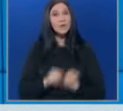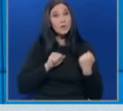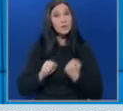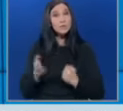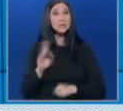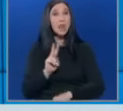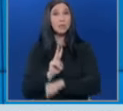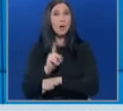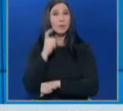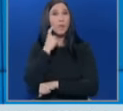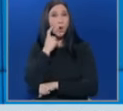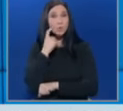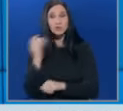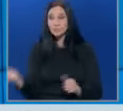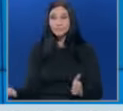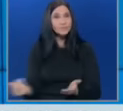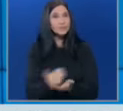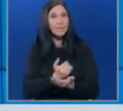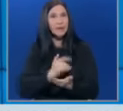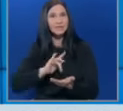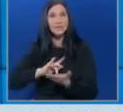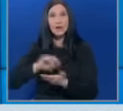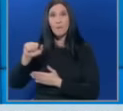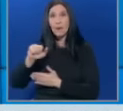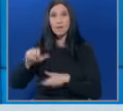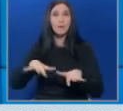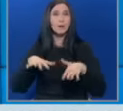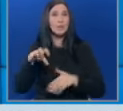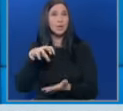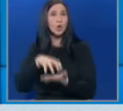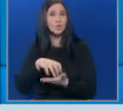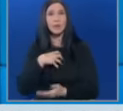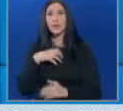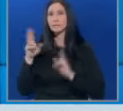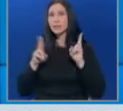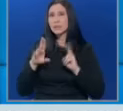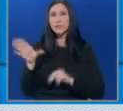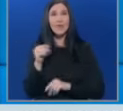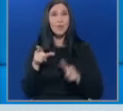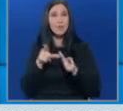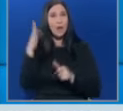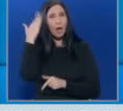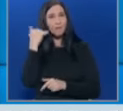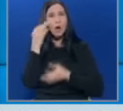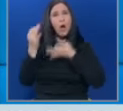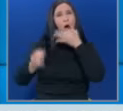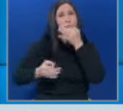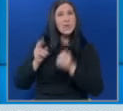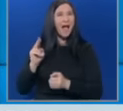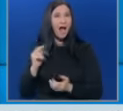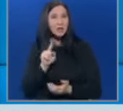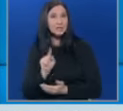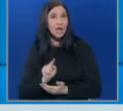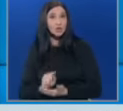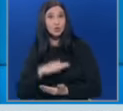В късния следобед Бойко Борисов събра в централата на партията парламентарната група на ГЕРБ СДС и заедно с Мария Габриел обясни как и